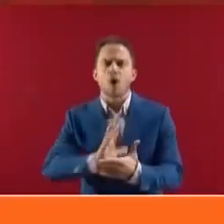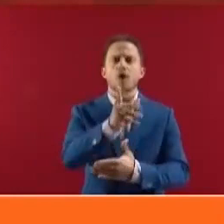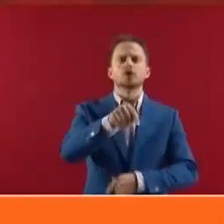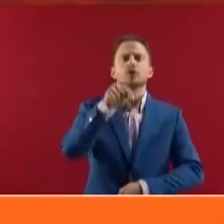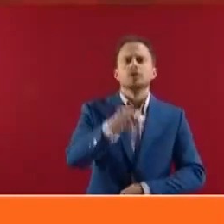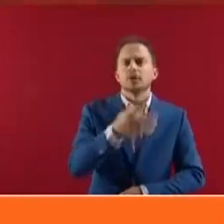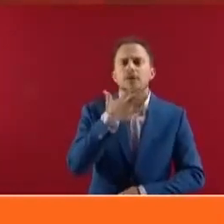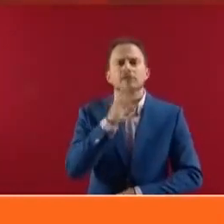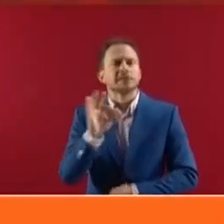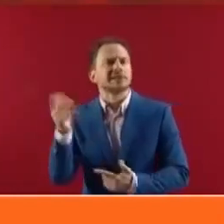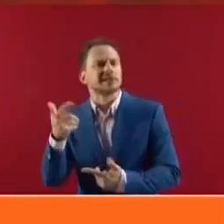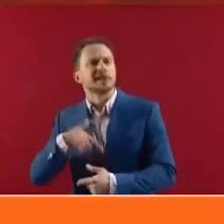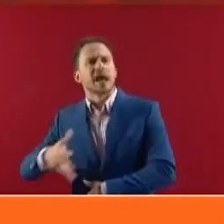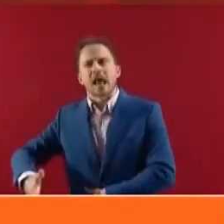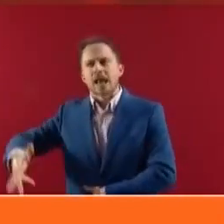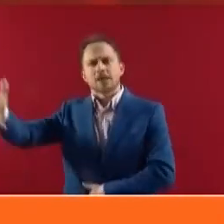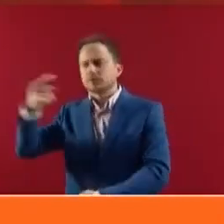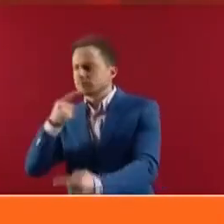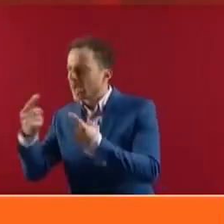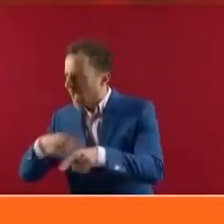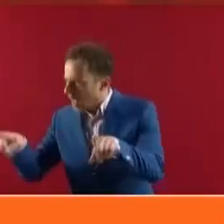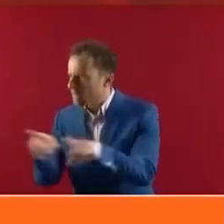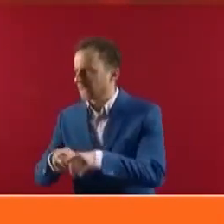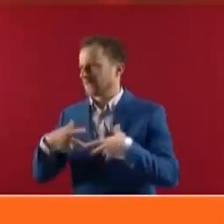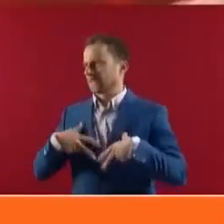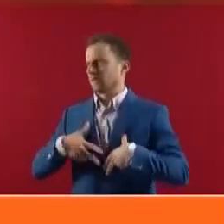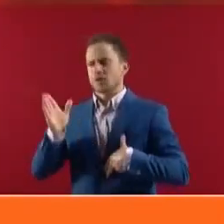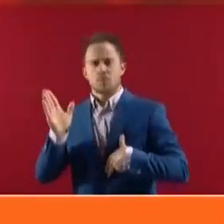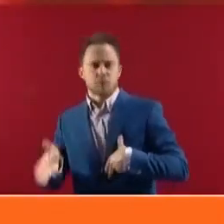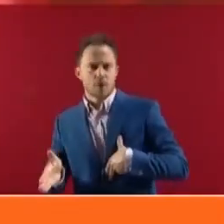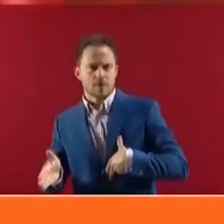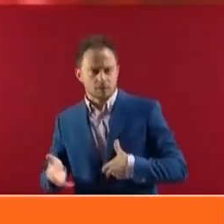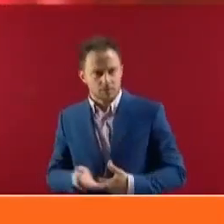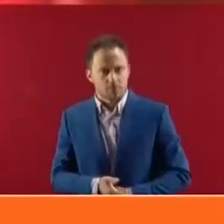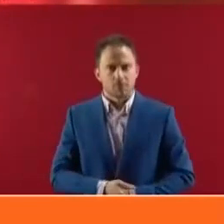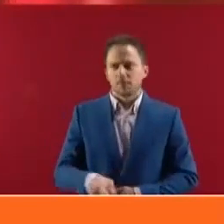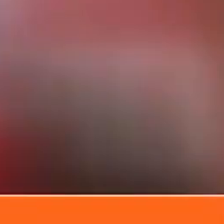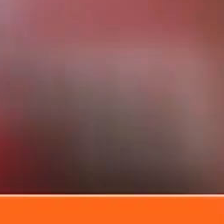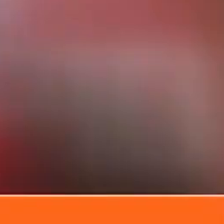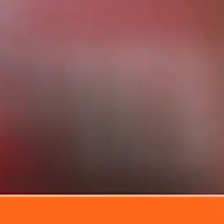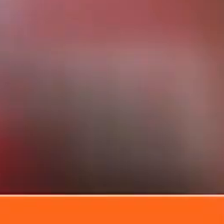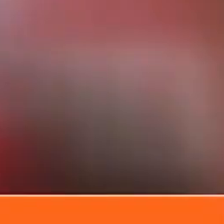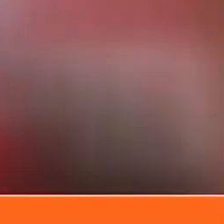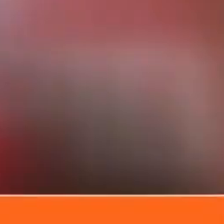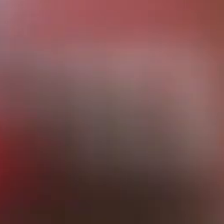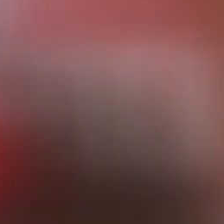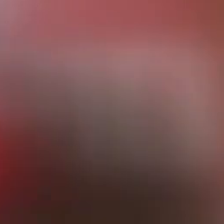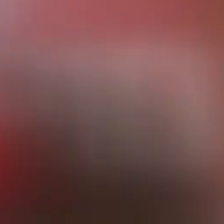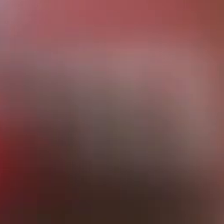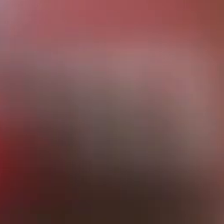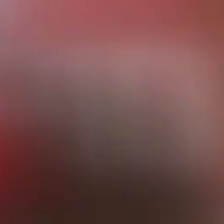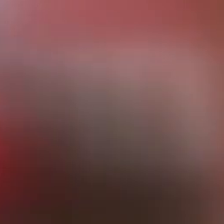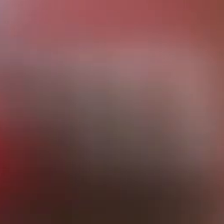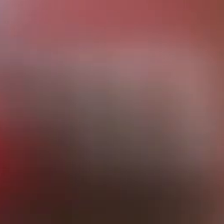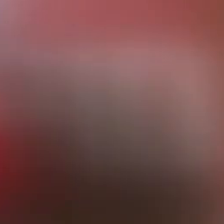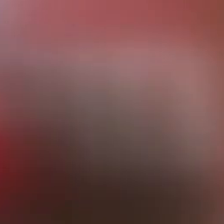ανοιχτό το ενδεχόμενο να γίνει υποστήριγμα της πιο άθλιας κυβέρνησης της δεξιάς. Με μια φωτογραφία του Αλέξη Τσίπρα